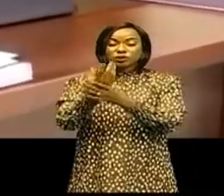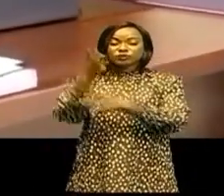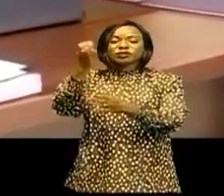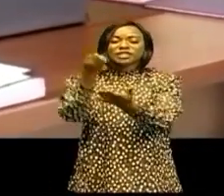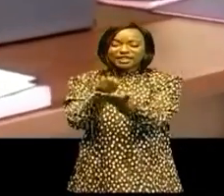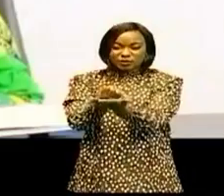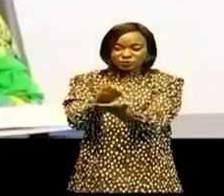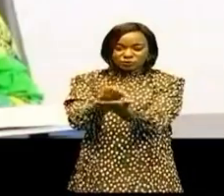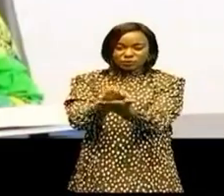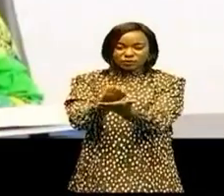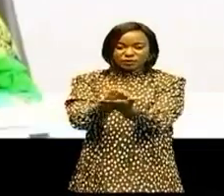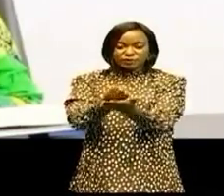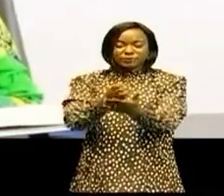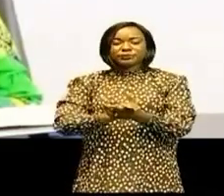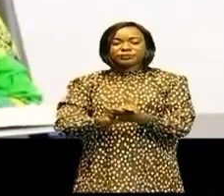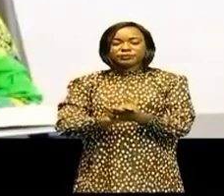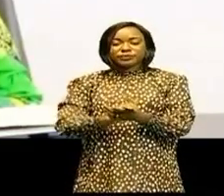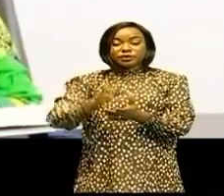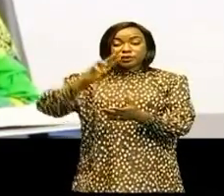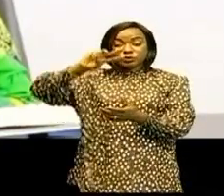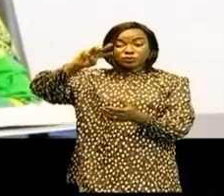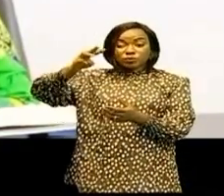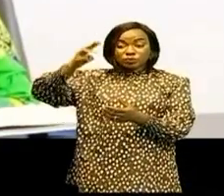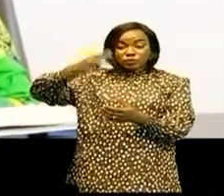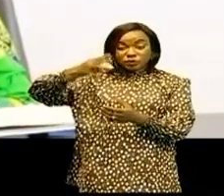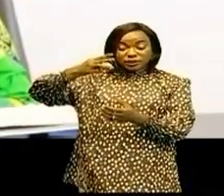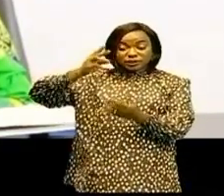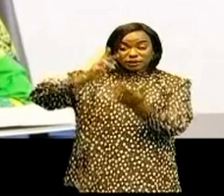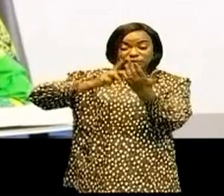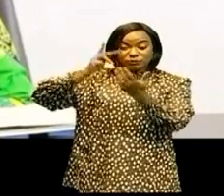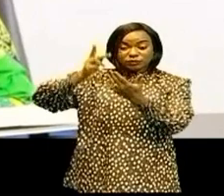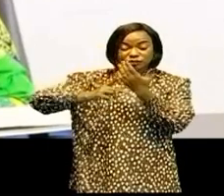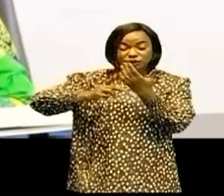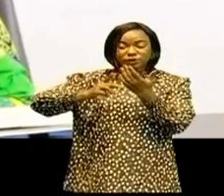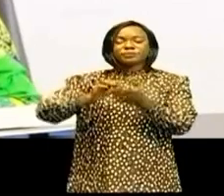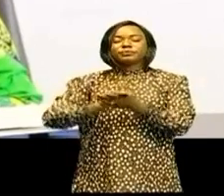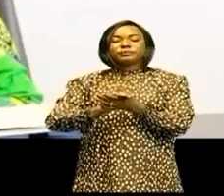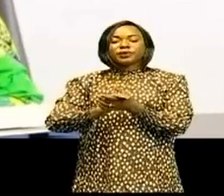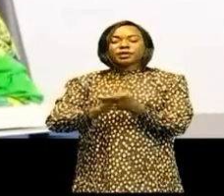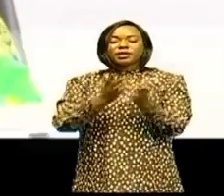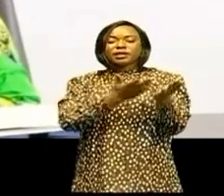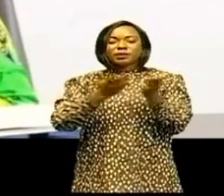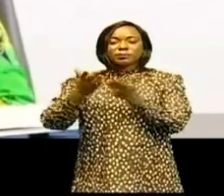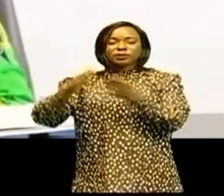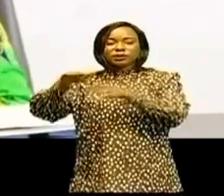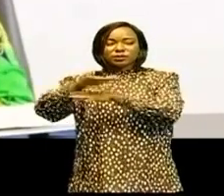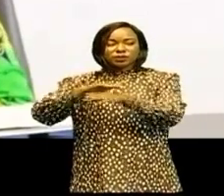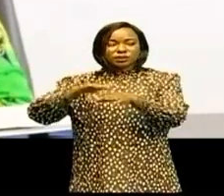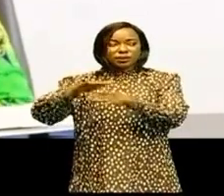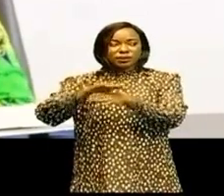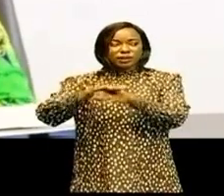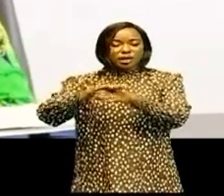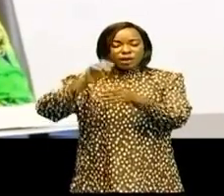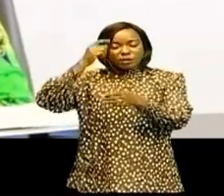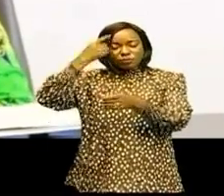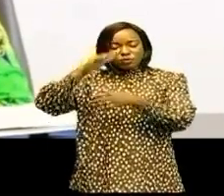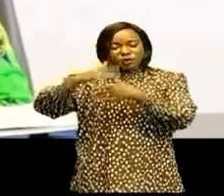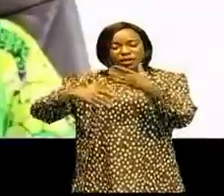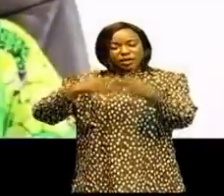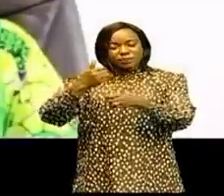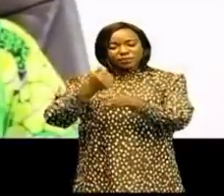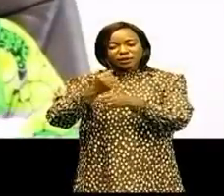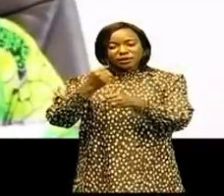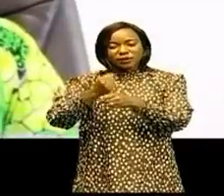économique. Le troisième projet de décret, quant à lui, a porté sur les modalités d'application